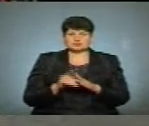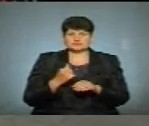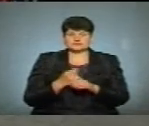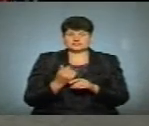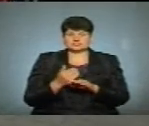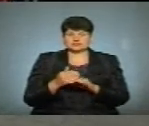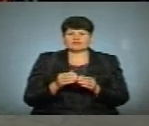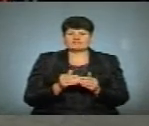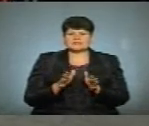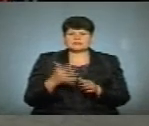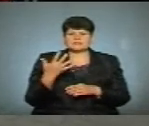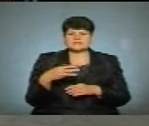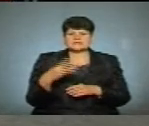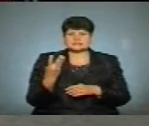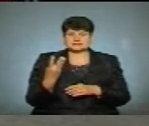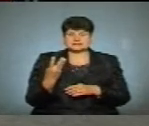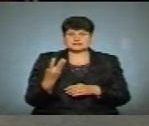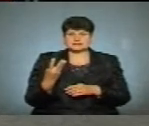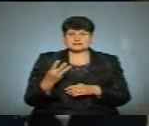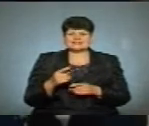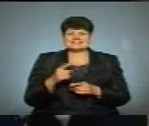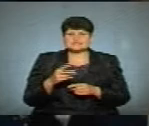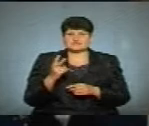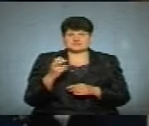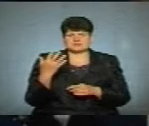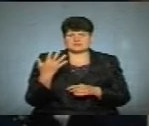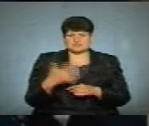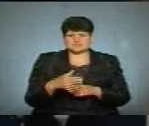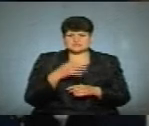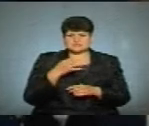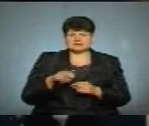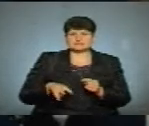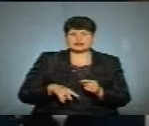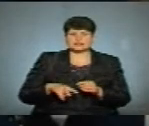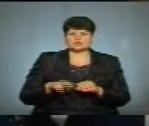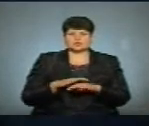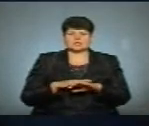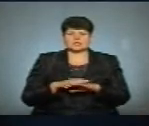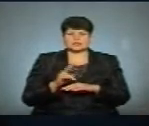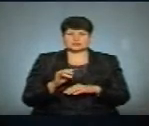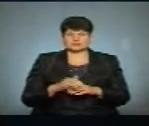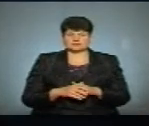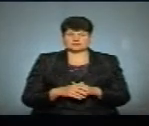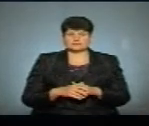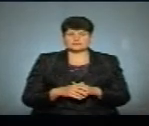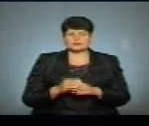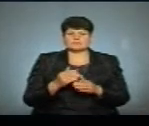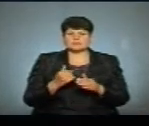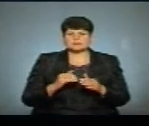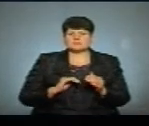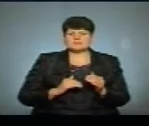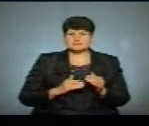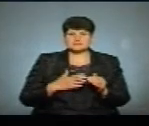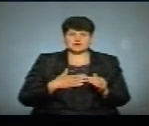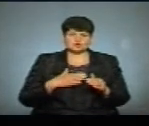Відкрились 53 торговельні точки із 250, каже директор цього ринку Іван Супрунюк. Перед підприємцями з нашої